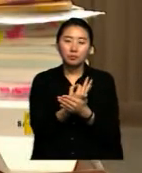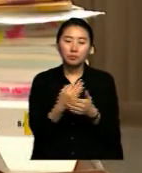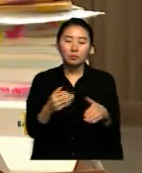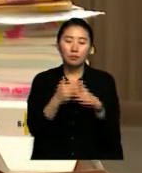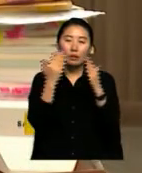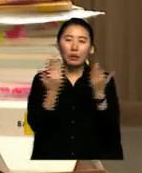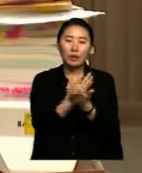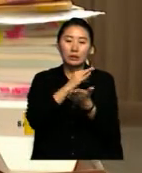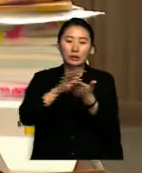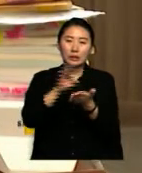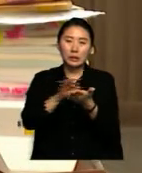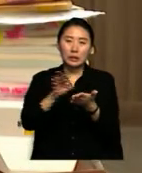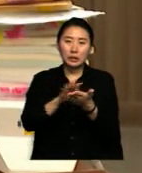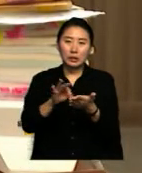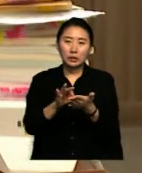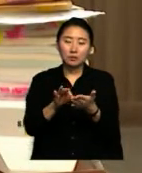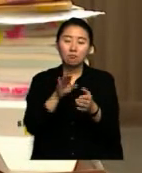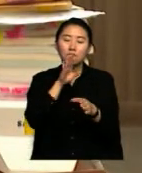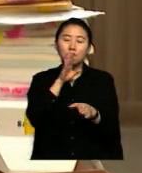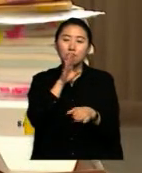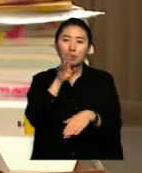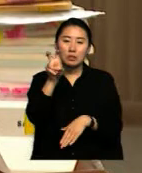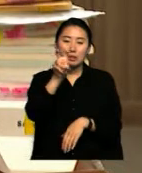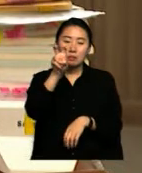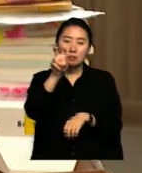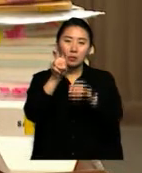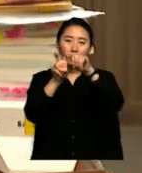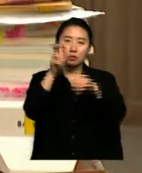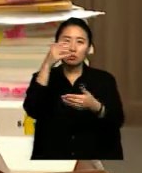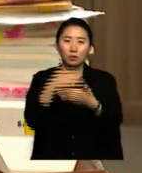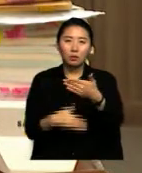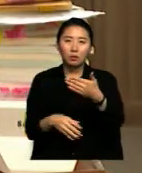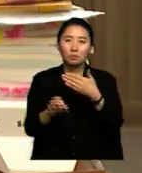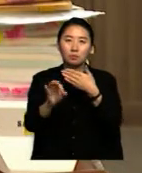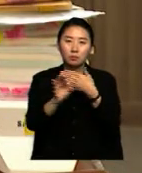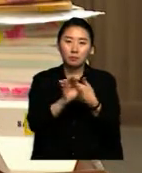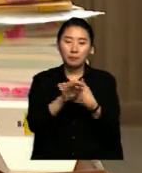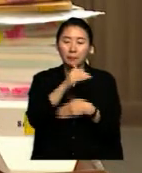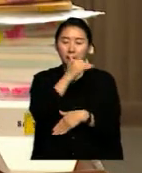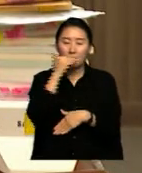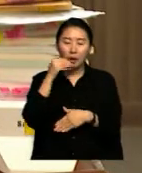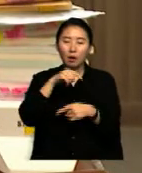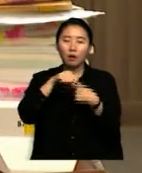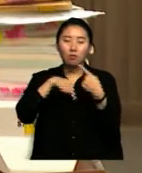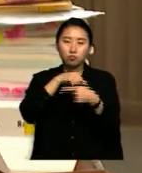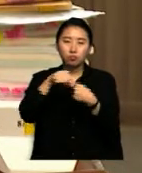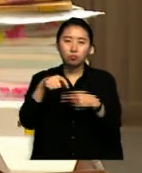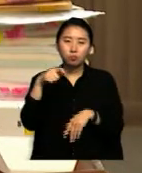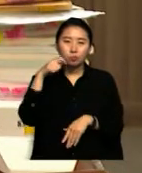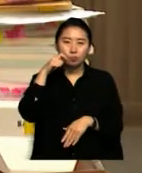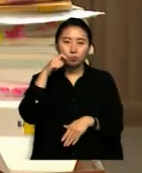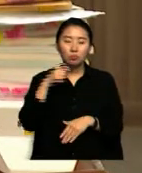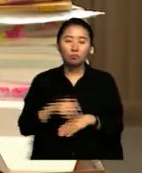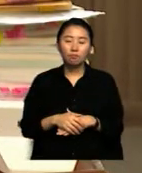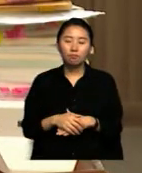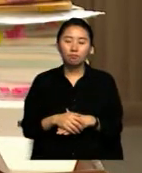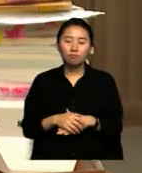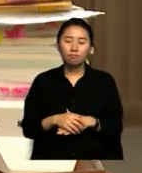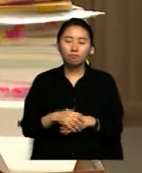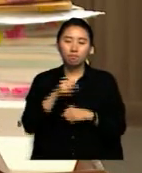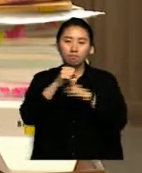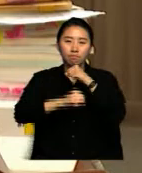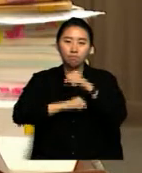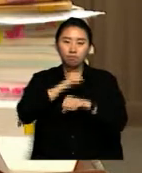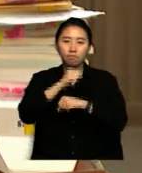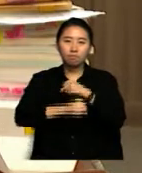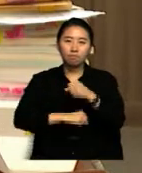총 지출을 하는 거가 원칙인데 20%가 불용됐던 얘기는 제대로 재정 운영을 하지 못했다. 주먹구구식으로 편성을